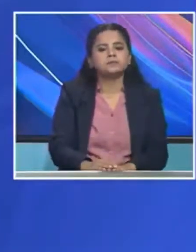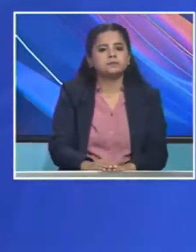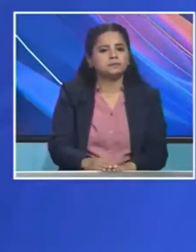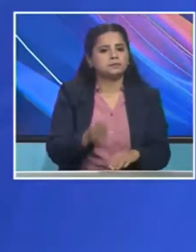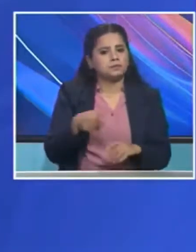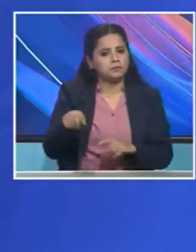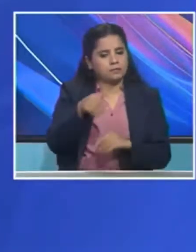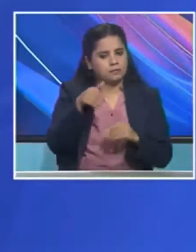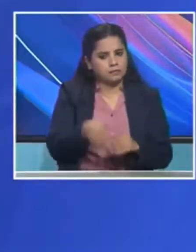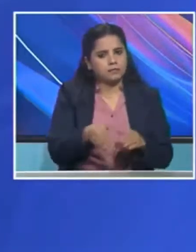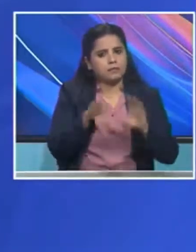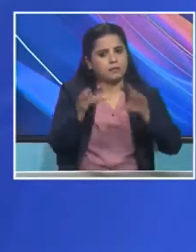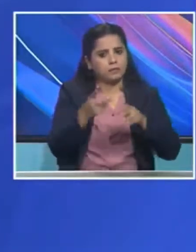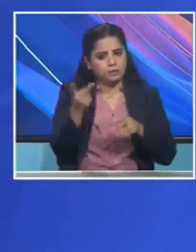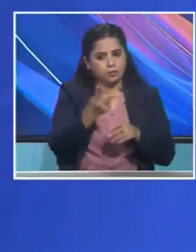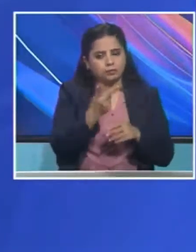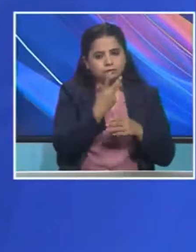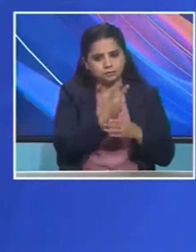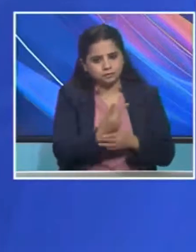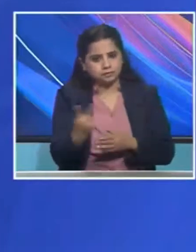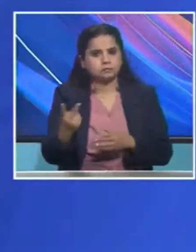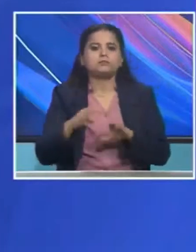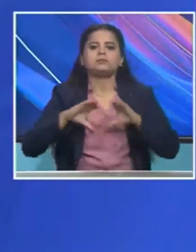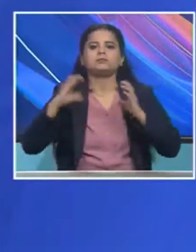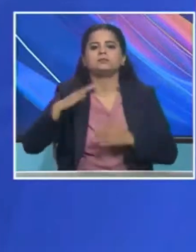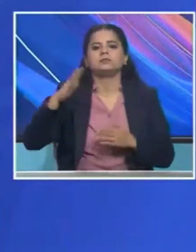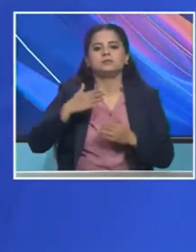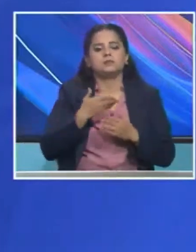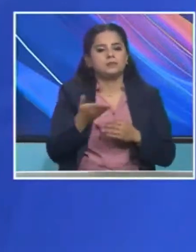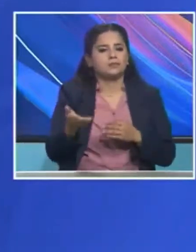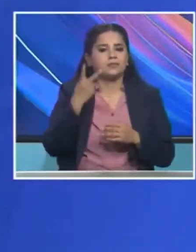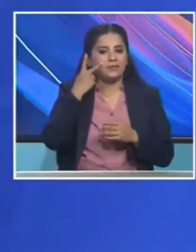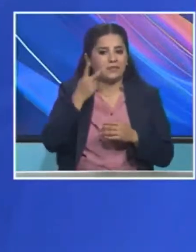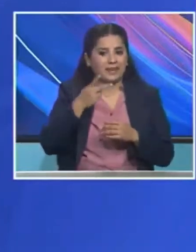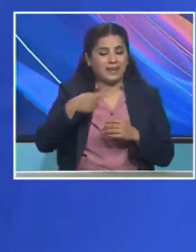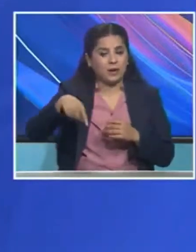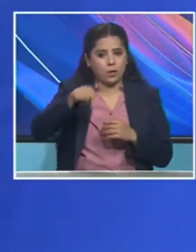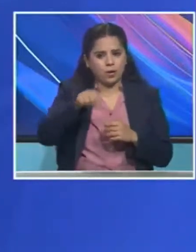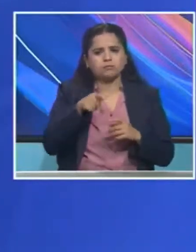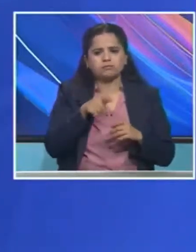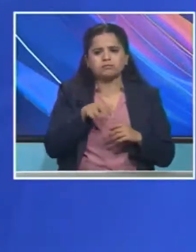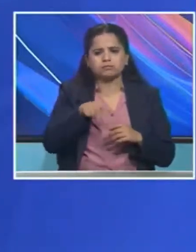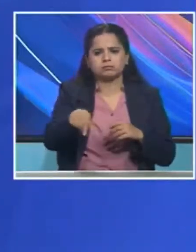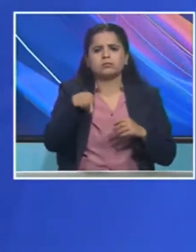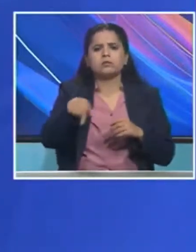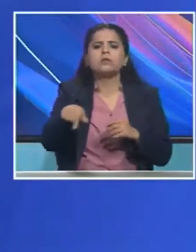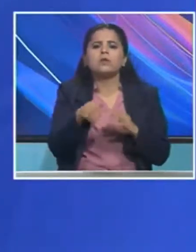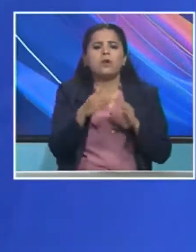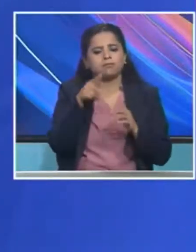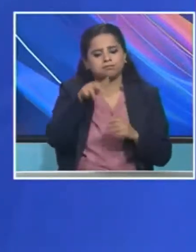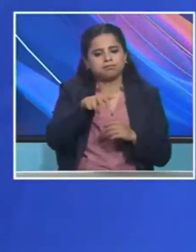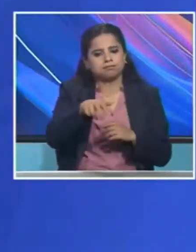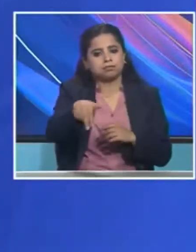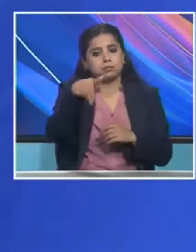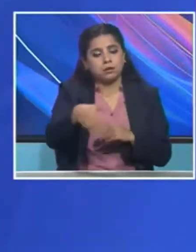यहाँ से राष्ट्रपति भवन के प्रांगण की ओर अग्रसर हैं। वहां से वो प्रस्थान